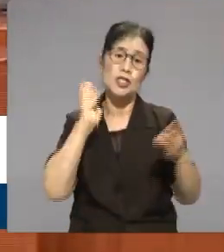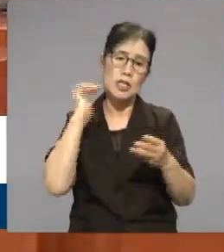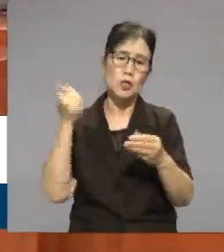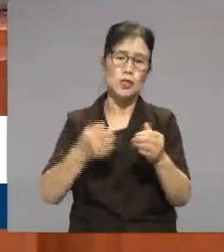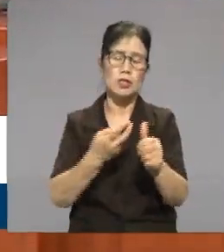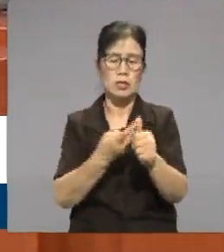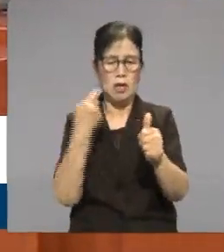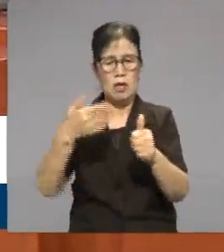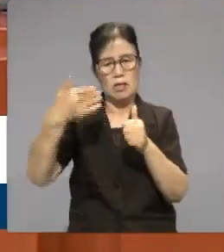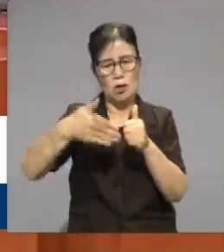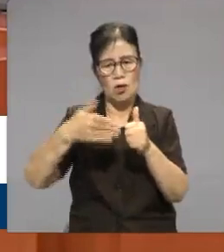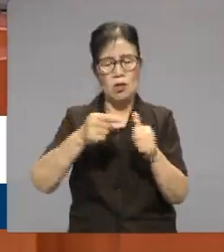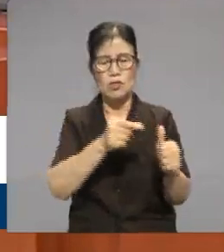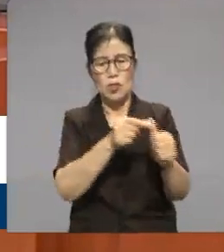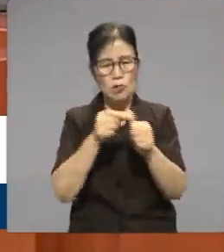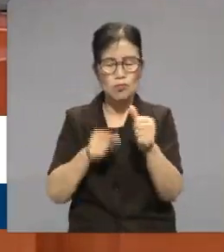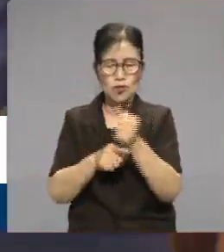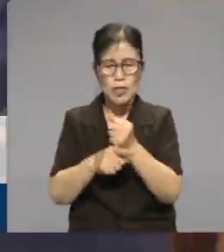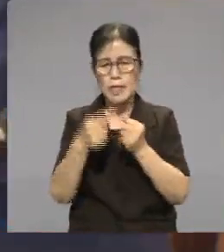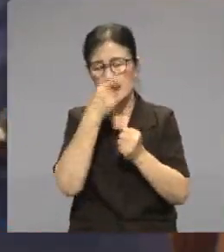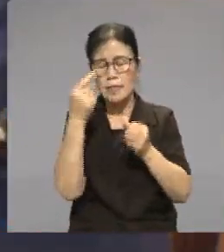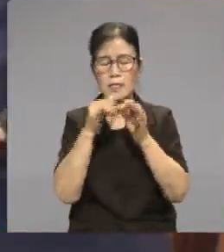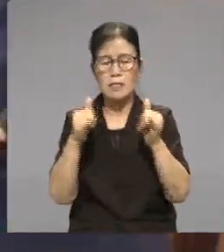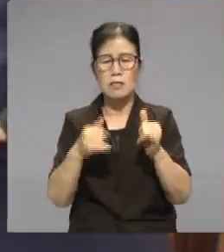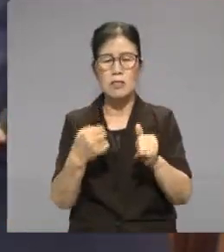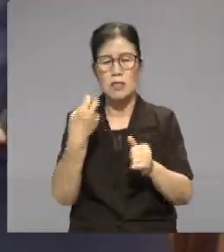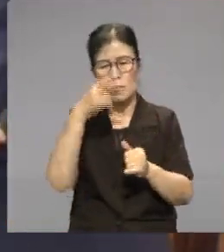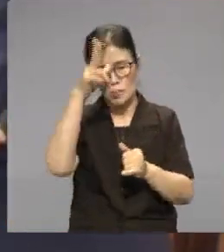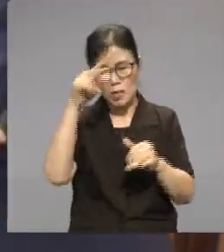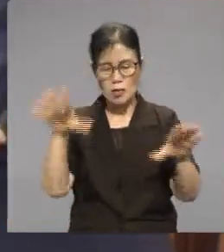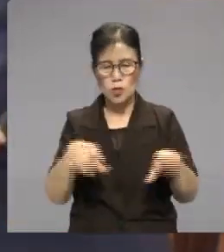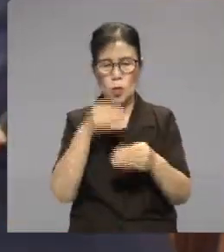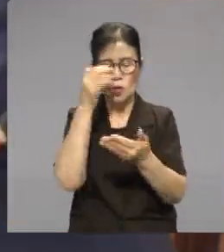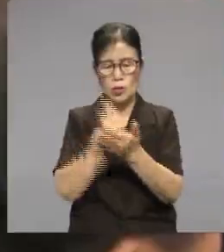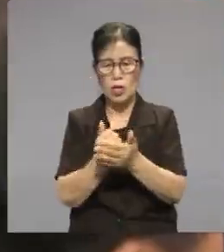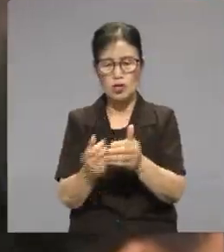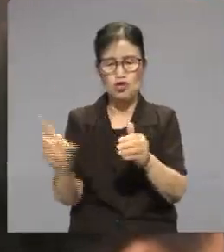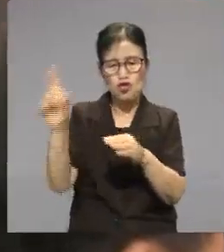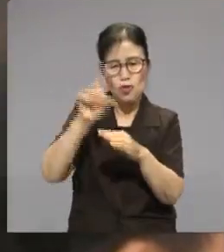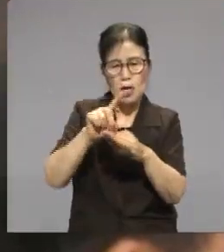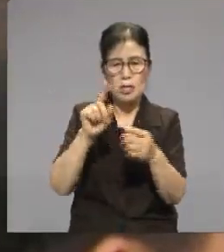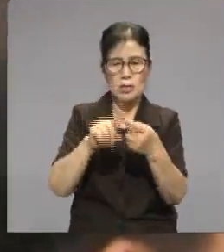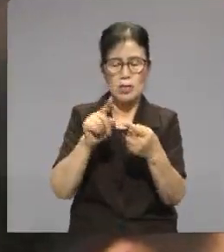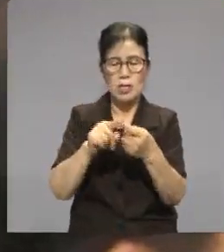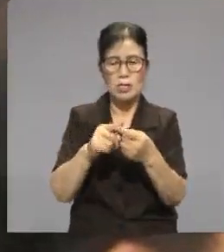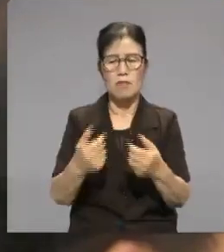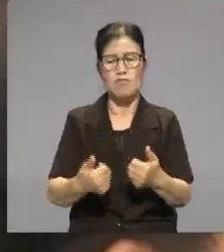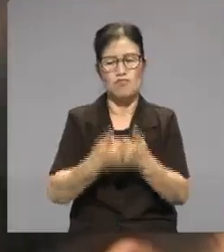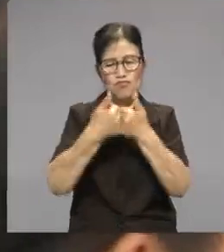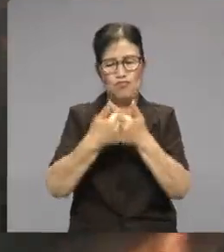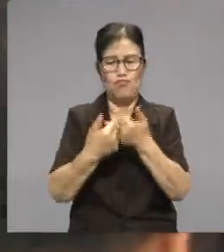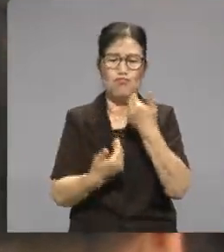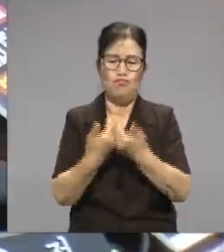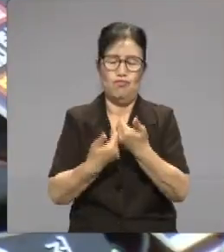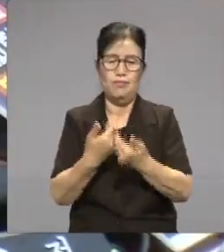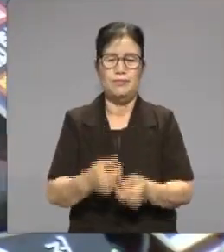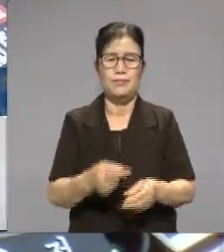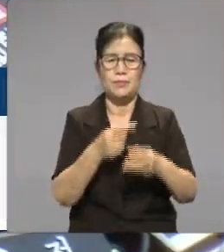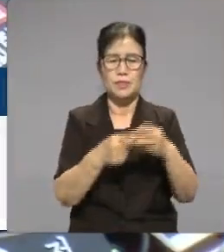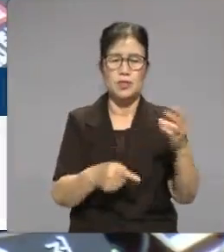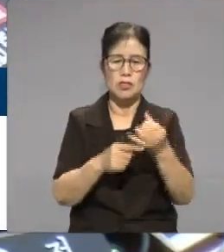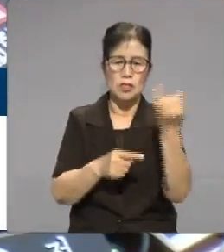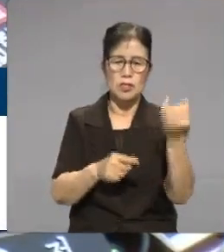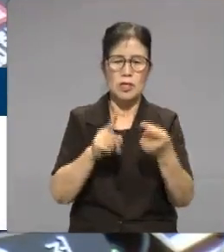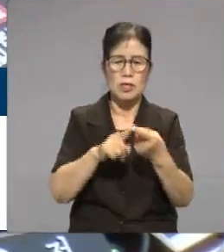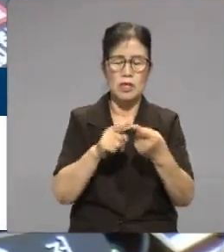탄핵 처원 청문회 증인으로 이원석 검찰총장 등을 추가하는 안을 놓고 대립한 여야 그니까요 김건희 여사에